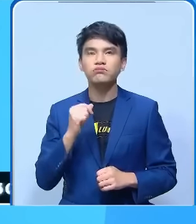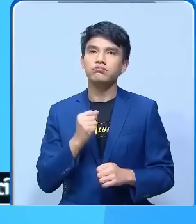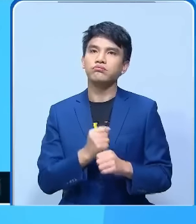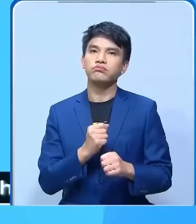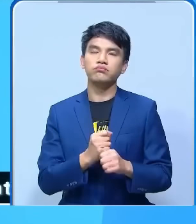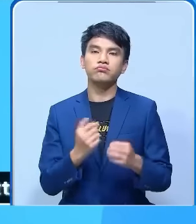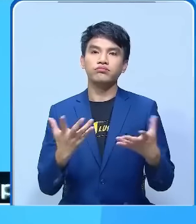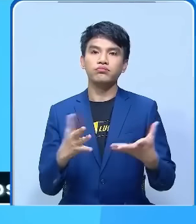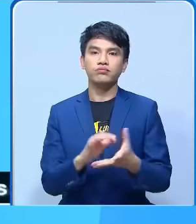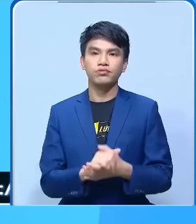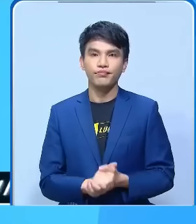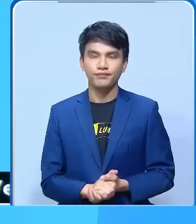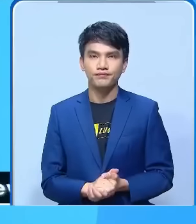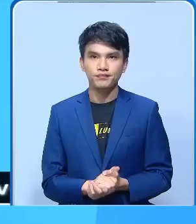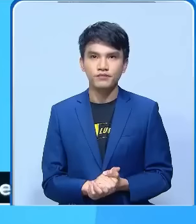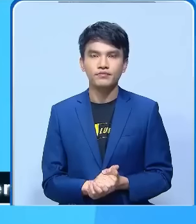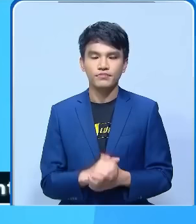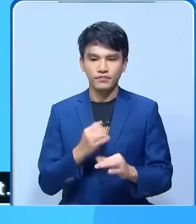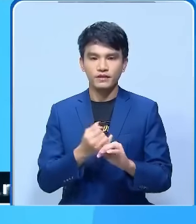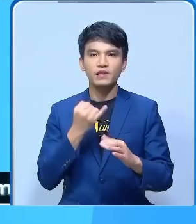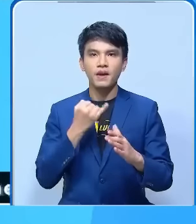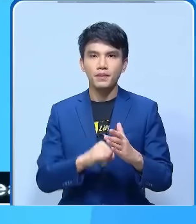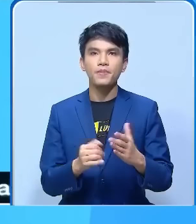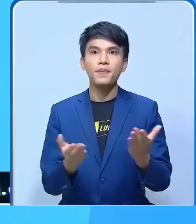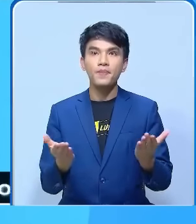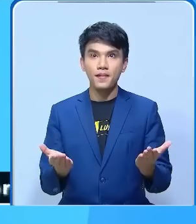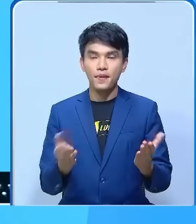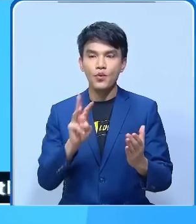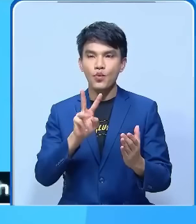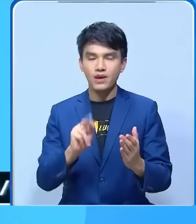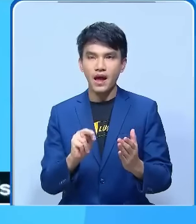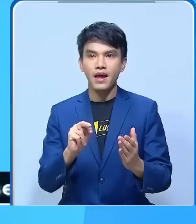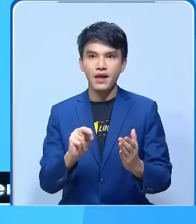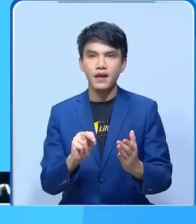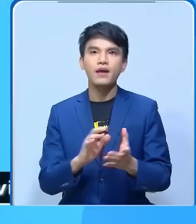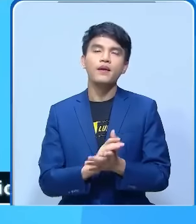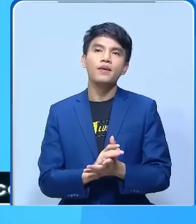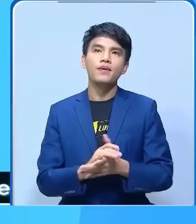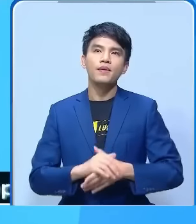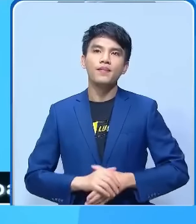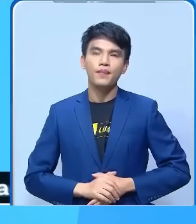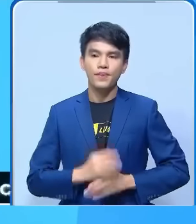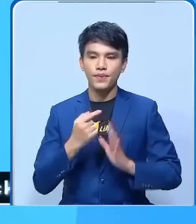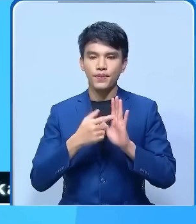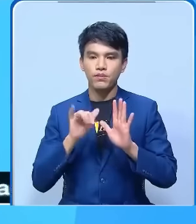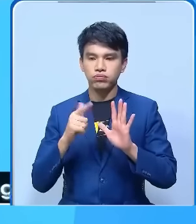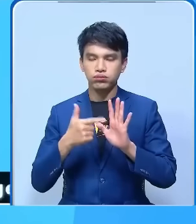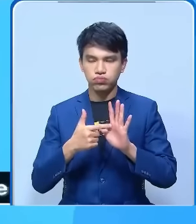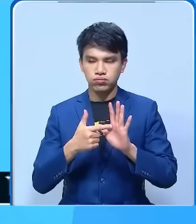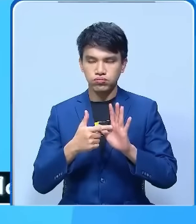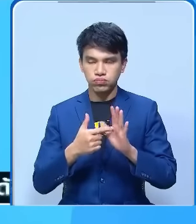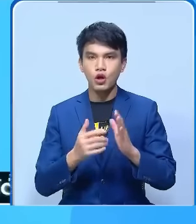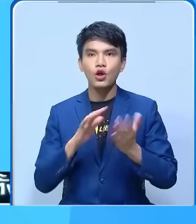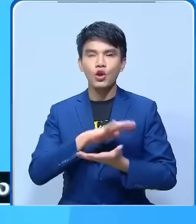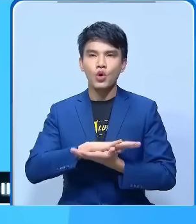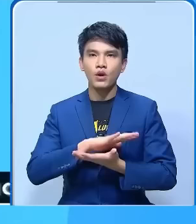าเป็นความผิดอะไรไม่ว่าจะเป็นทั้งทางวินัยแล้วก็ทางอาญาหรืออะไรยังไงก็ตามทางโรงเรียนก็จะไ